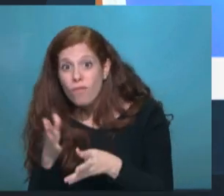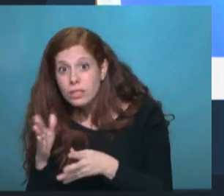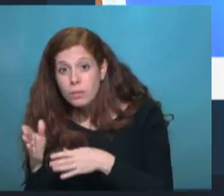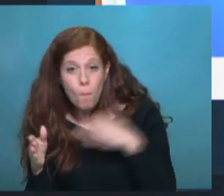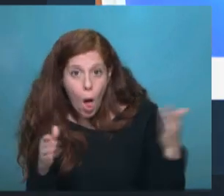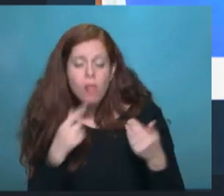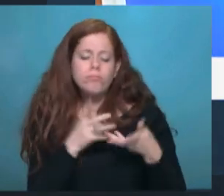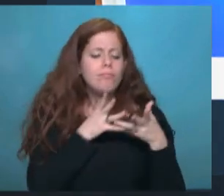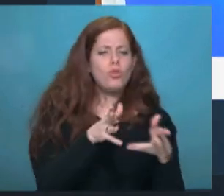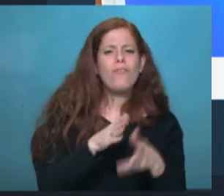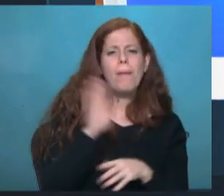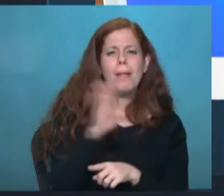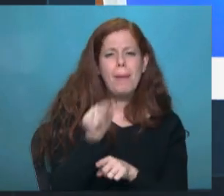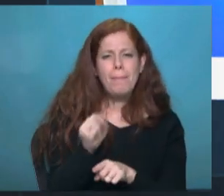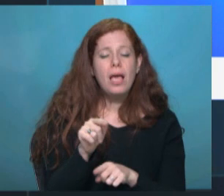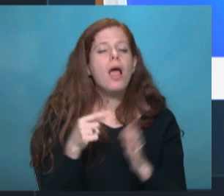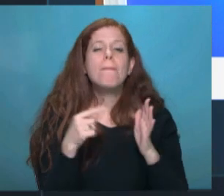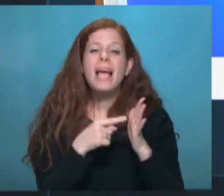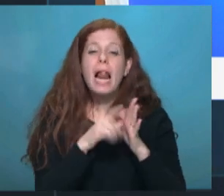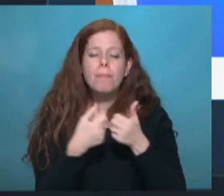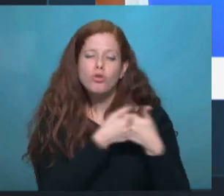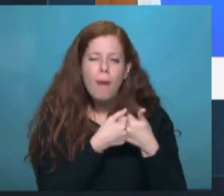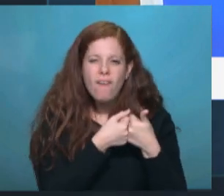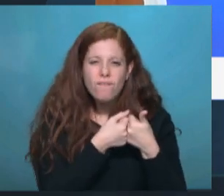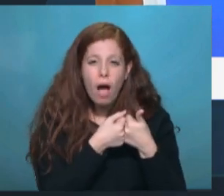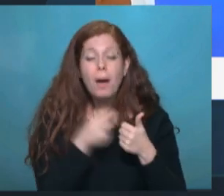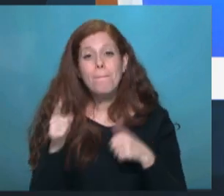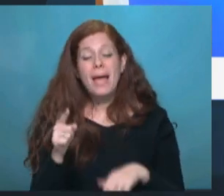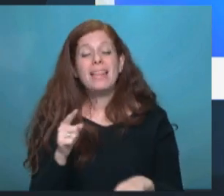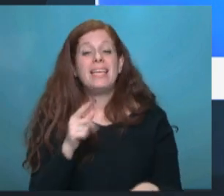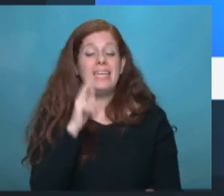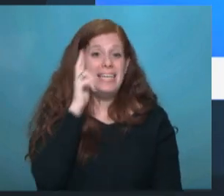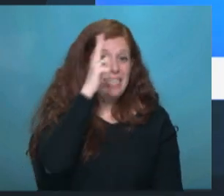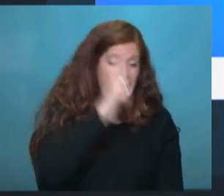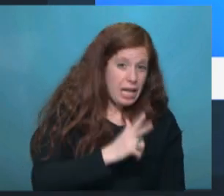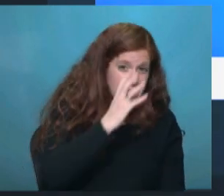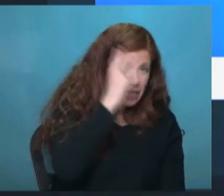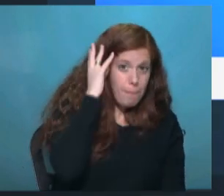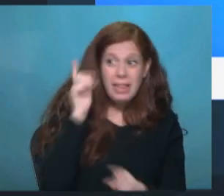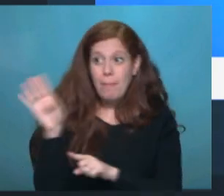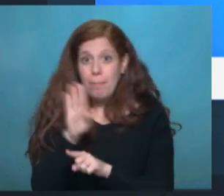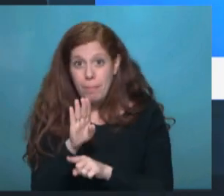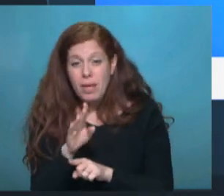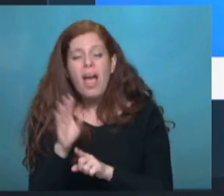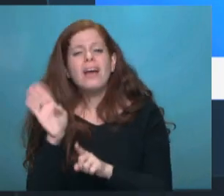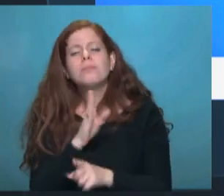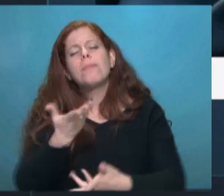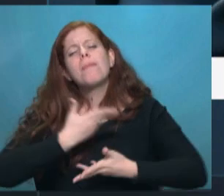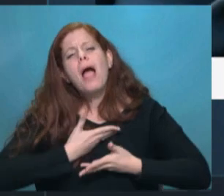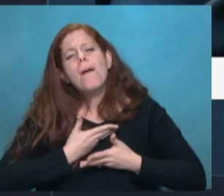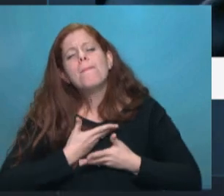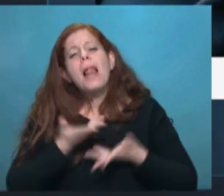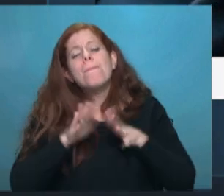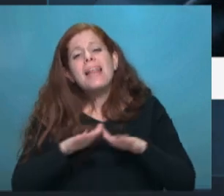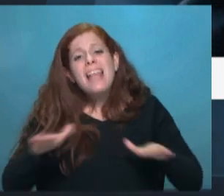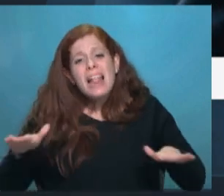חשש אמיתי שכשיש מאבק ראש בראש בין נתניהו לבין גנץ לפיד, נתניהו שותה מנדטים מכל מפלגות הימין,